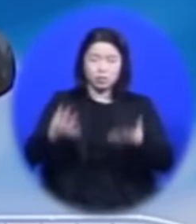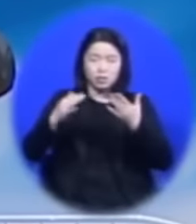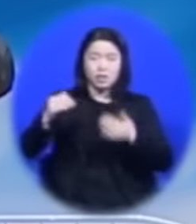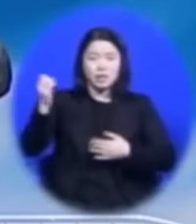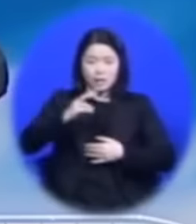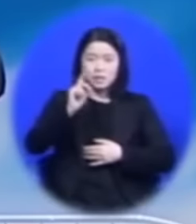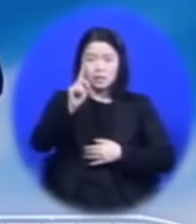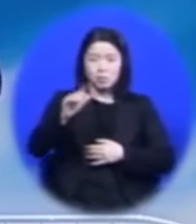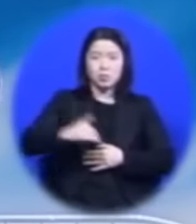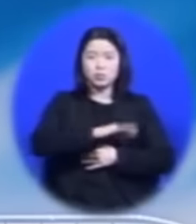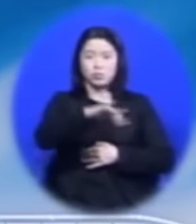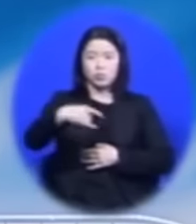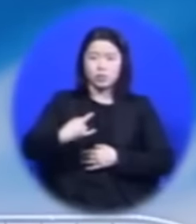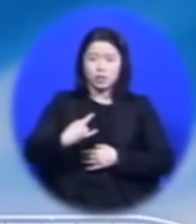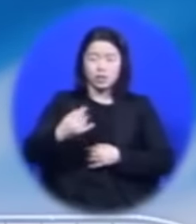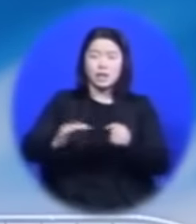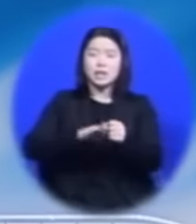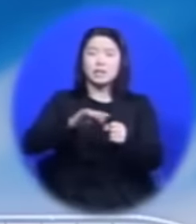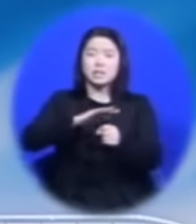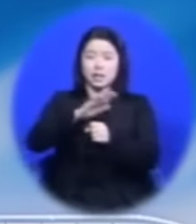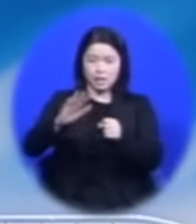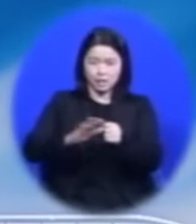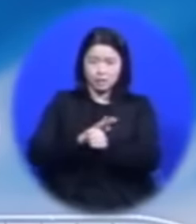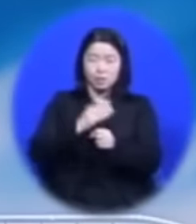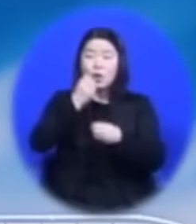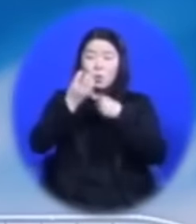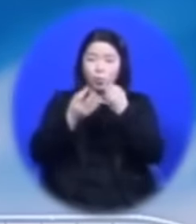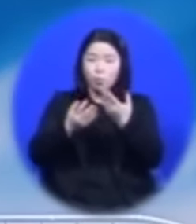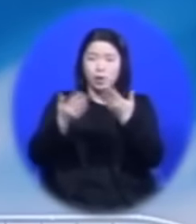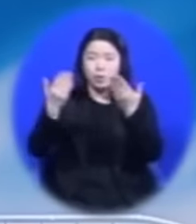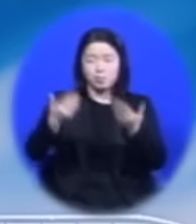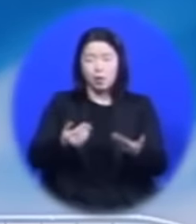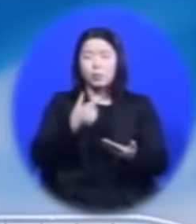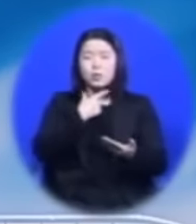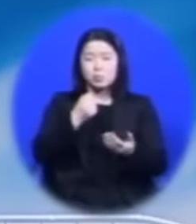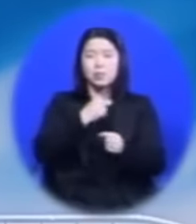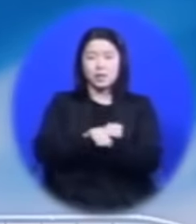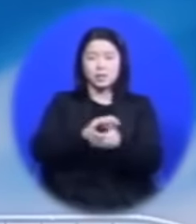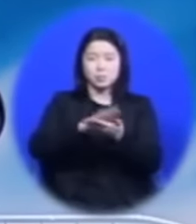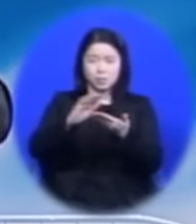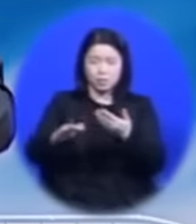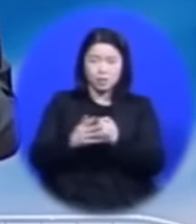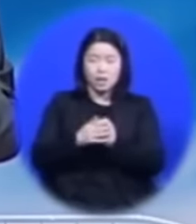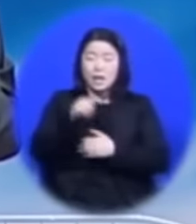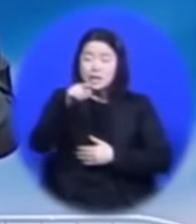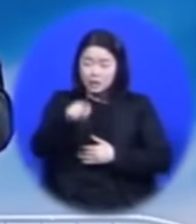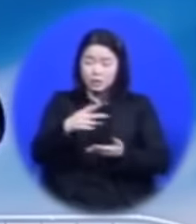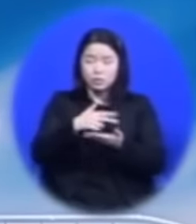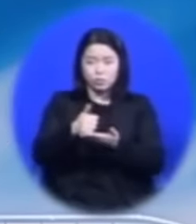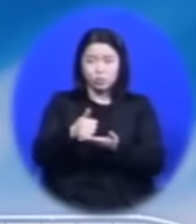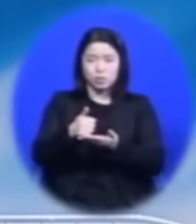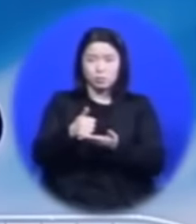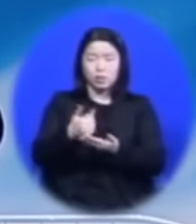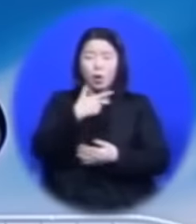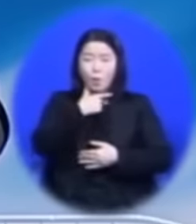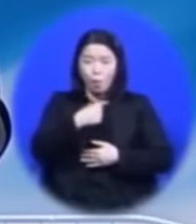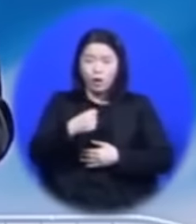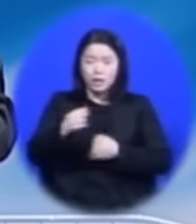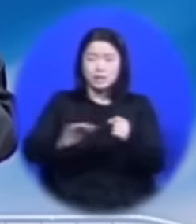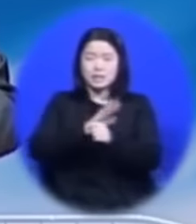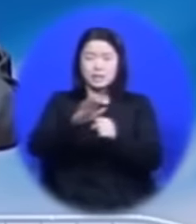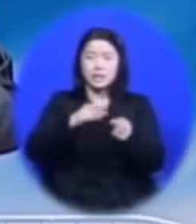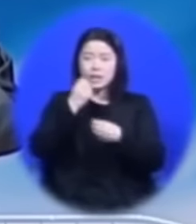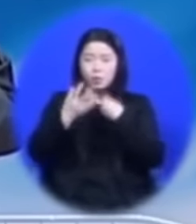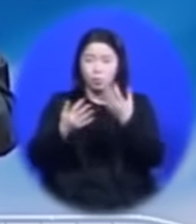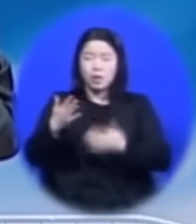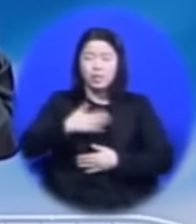우리에게 사랑을 고백받고 싶으세요. 그 주님이 원하시는 사랑의